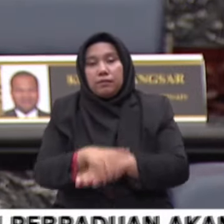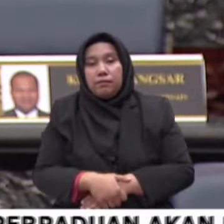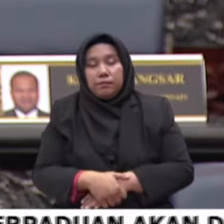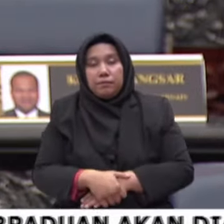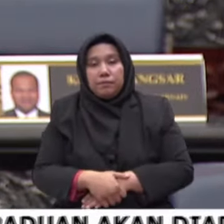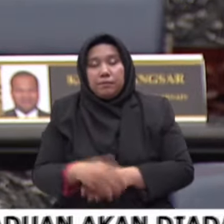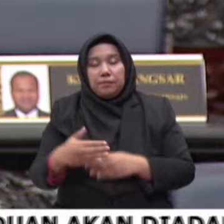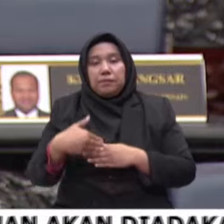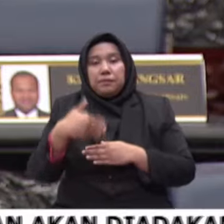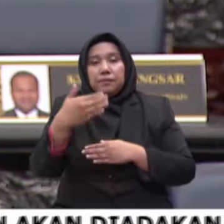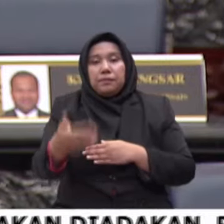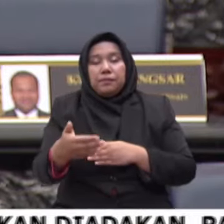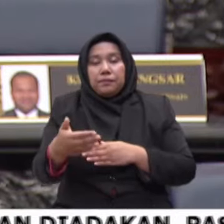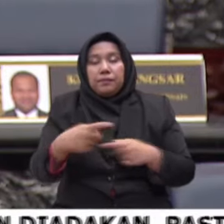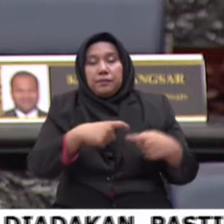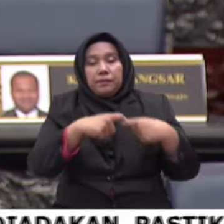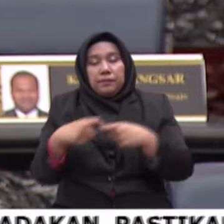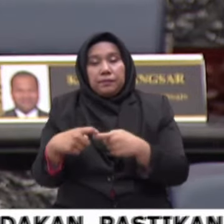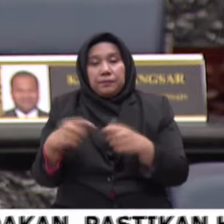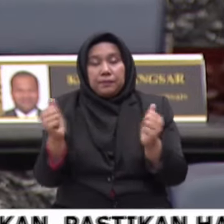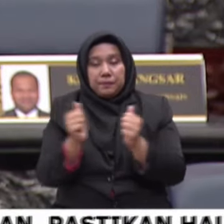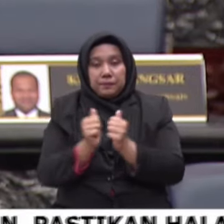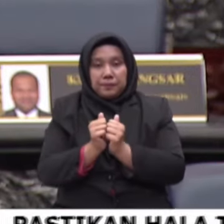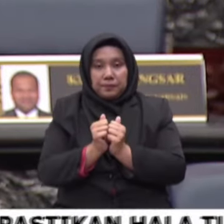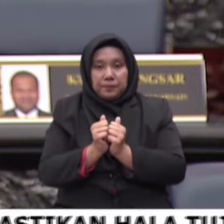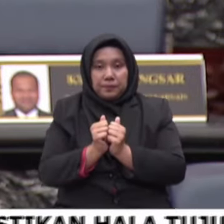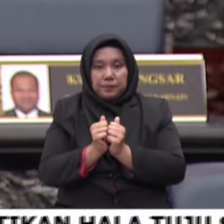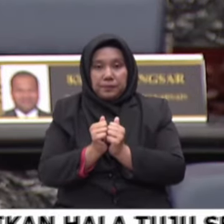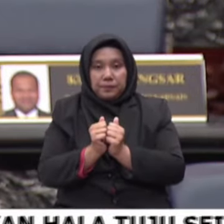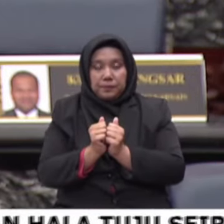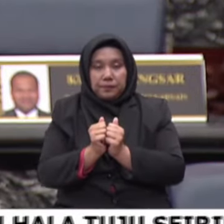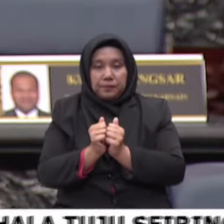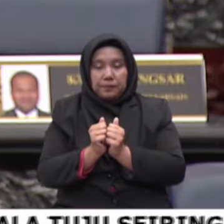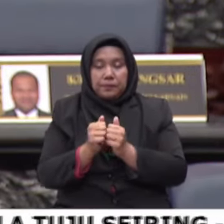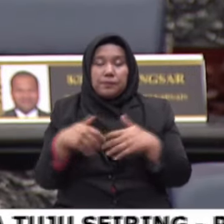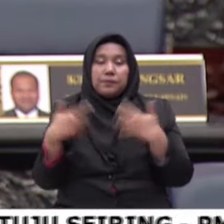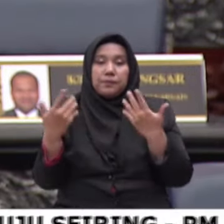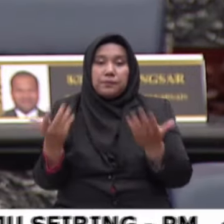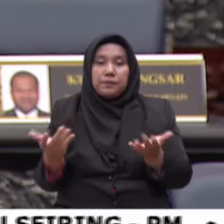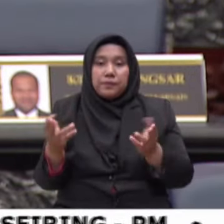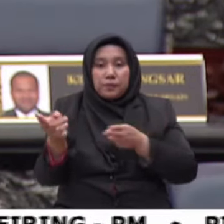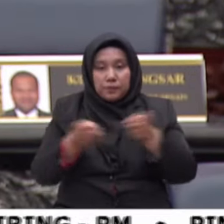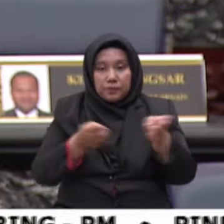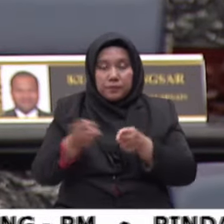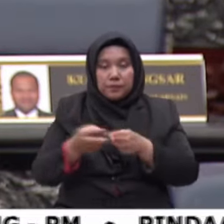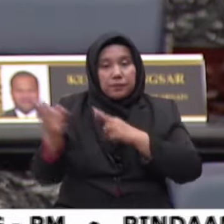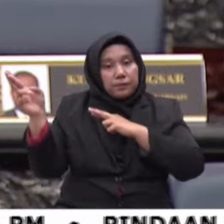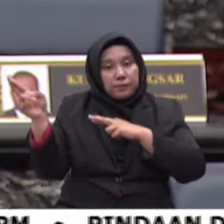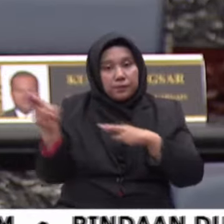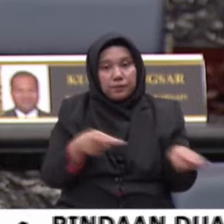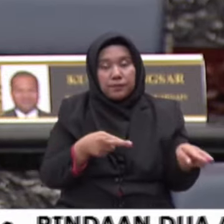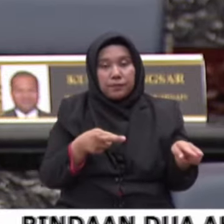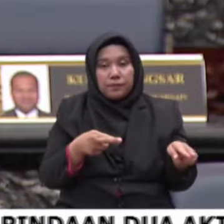Seterusnya berkait dengan sejauh manakah usaha merancang,